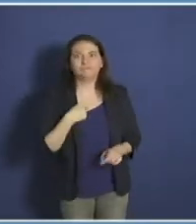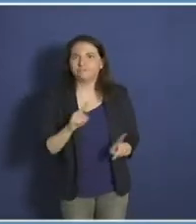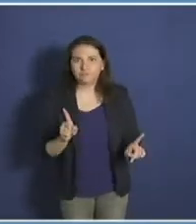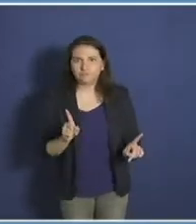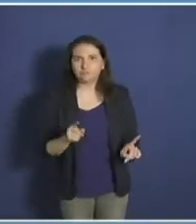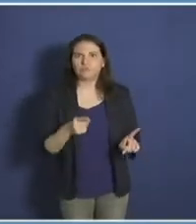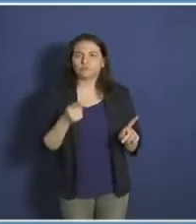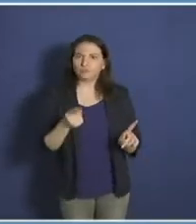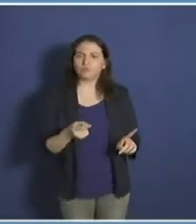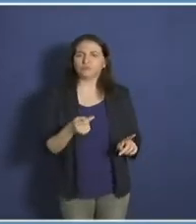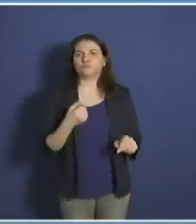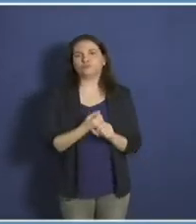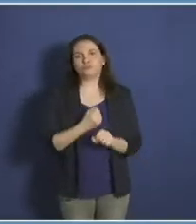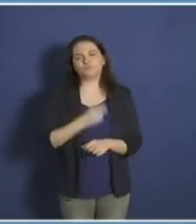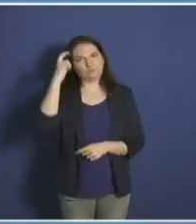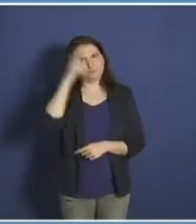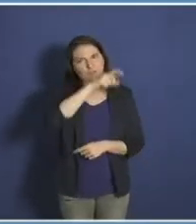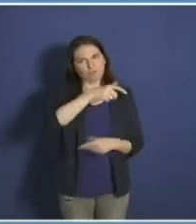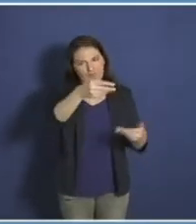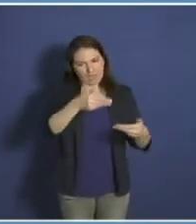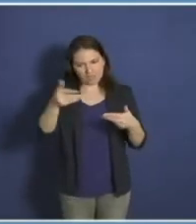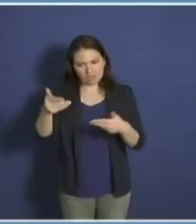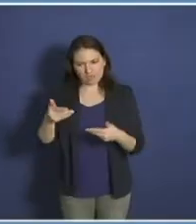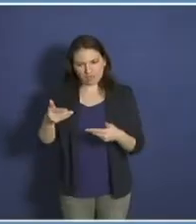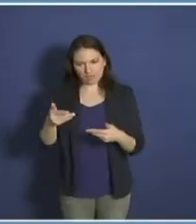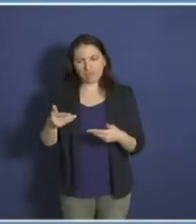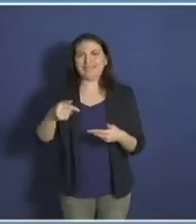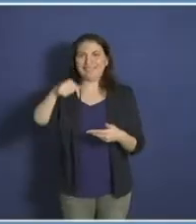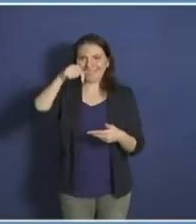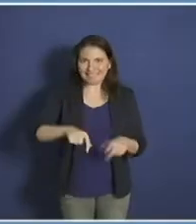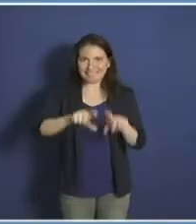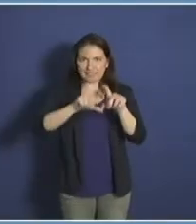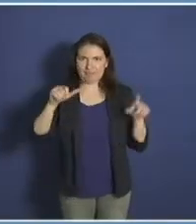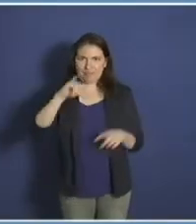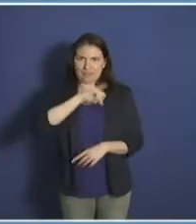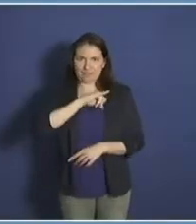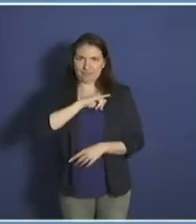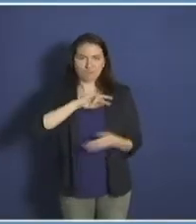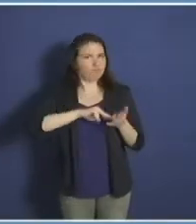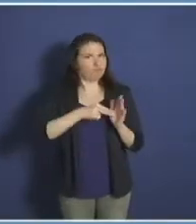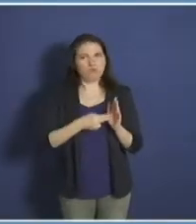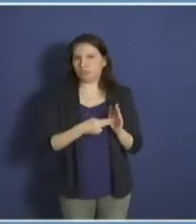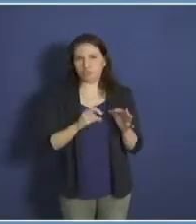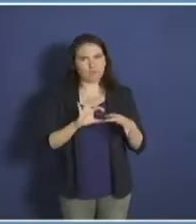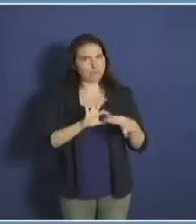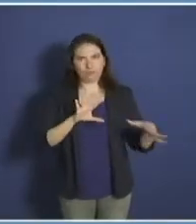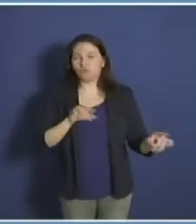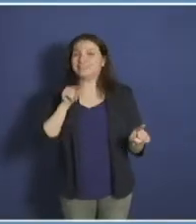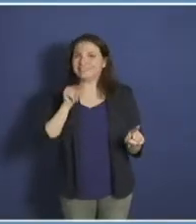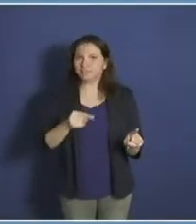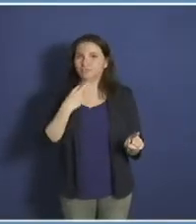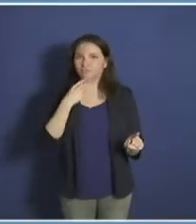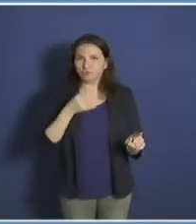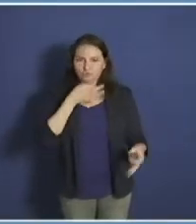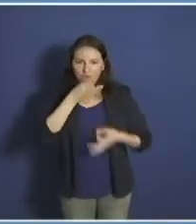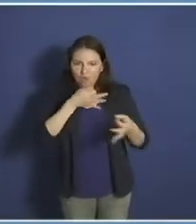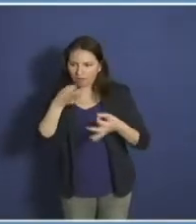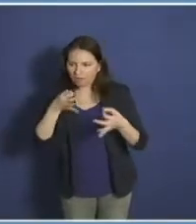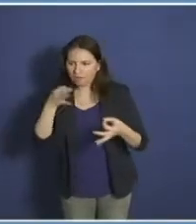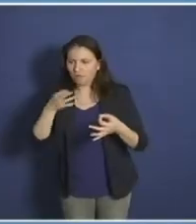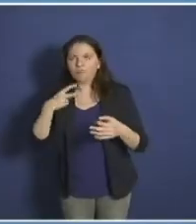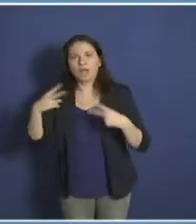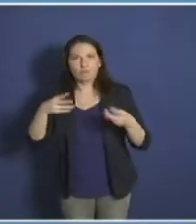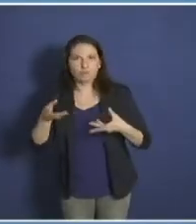Einladung von bestimmten Wissenschaftlern wollen wir auf bestimmte Fragen, die uns interessieren und die nicht politischer Natur sind, Antworten bekommen. Aber dahinter liegen natürlich